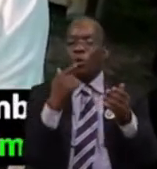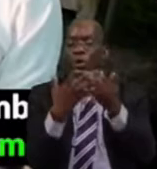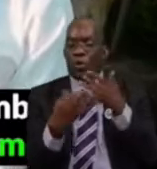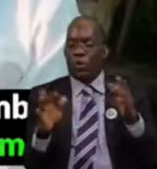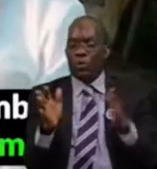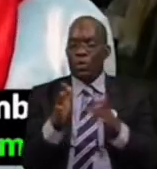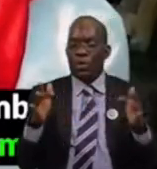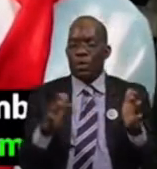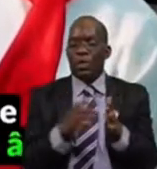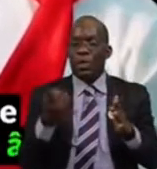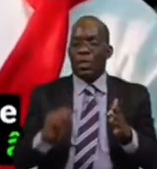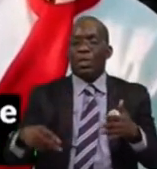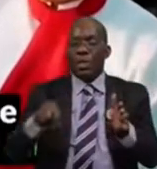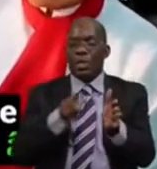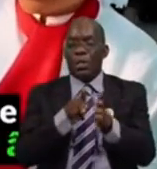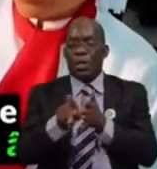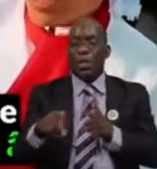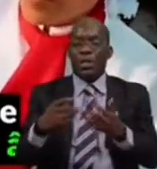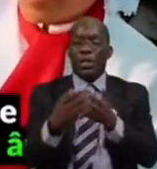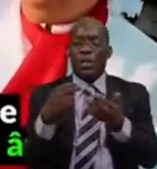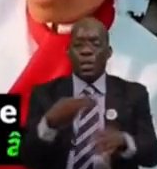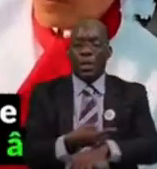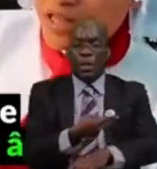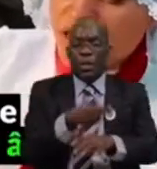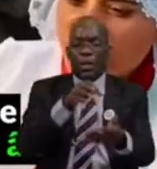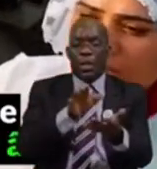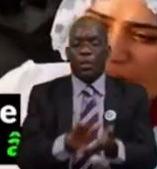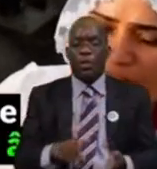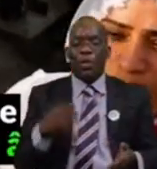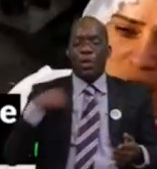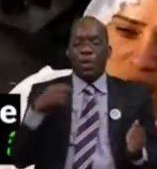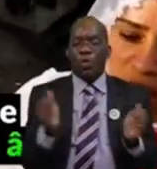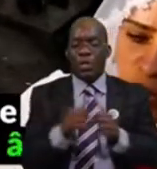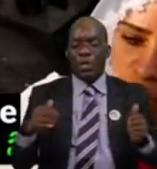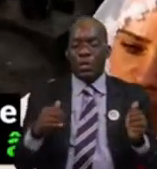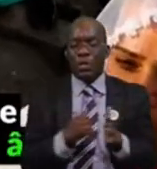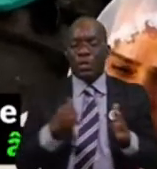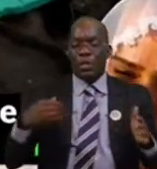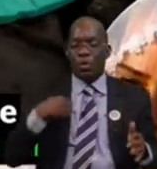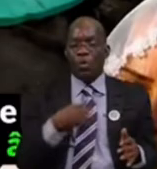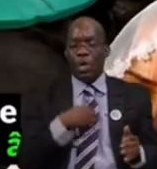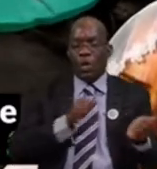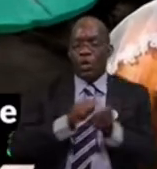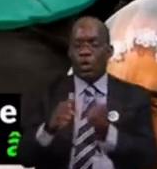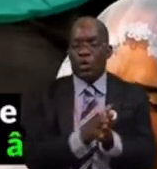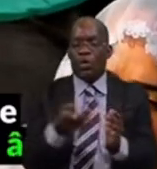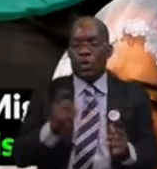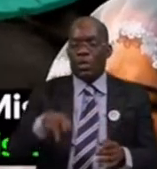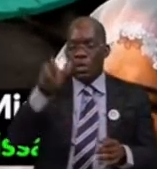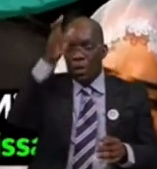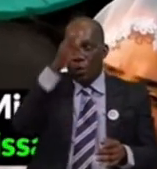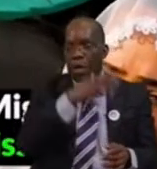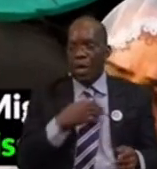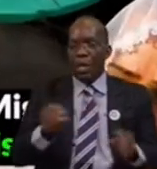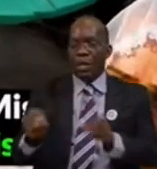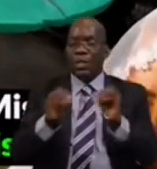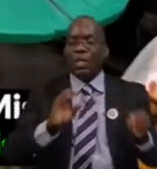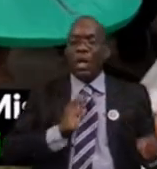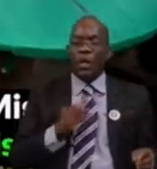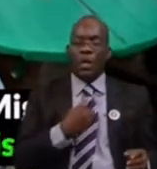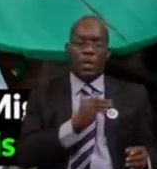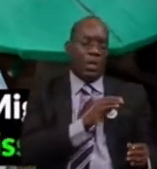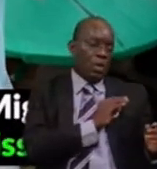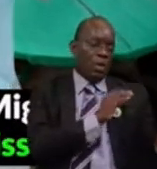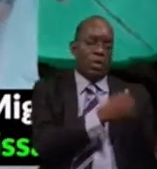الخروف المسبوح. أصحاب بإبليس ونطلب النفوس سرع الرب